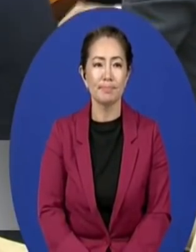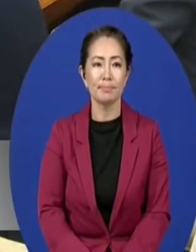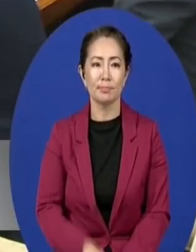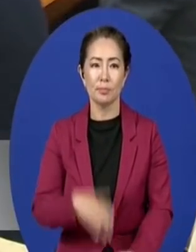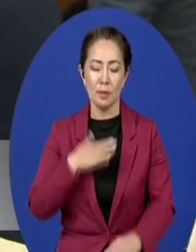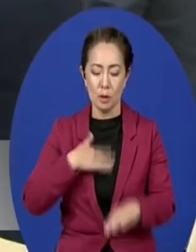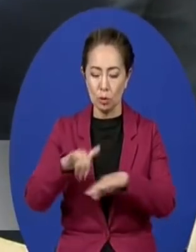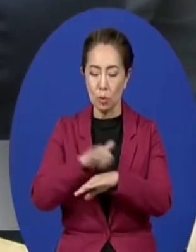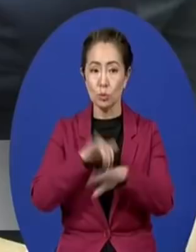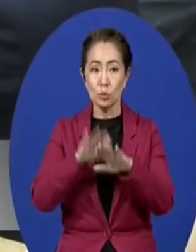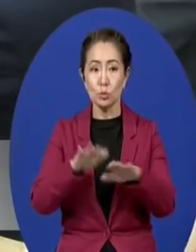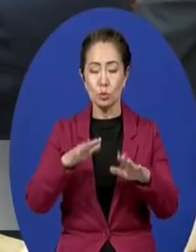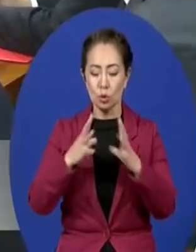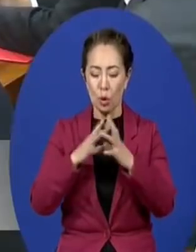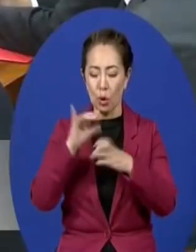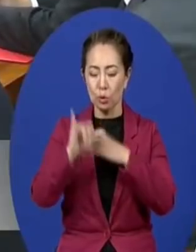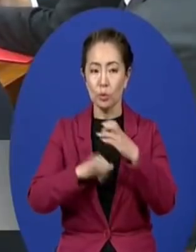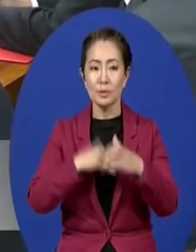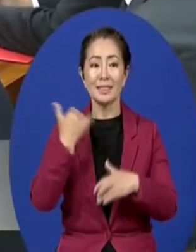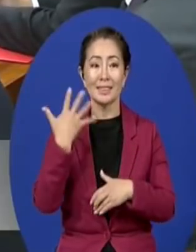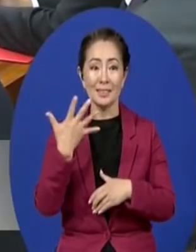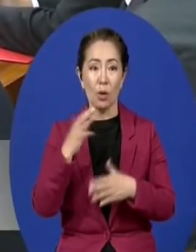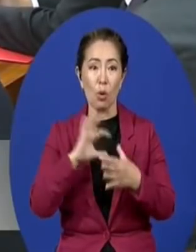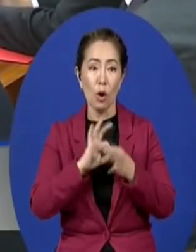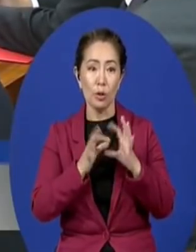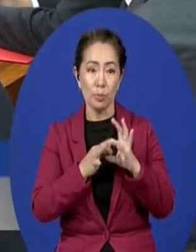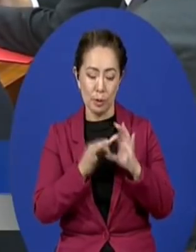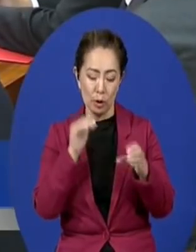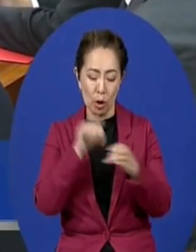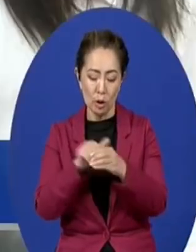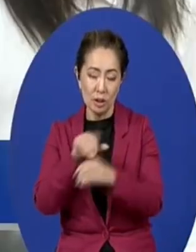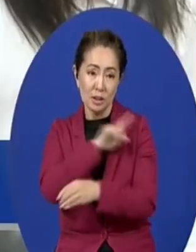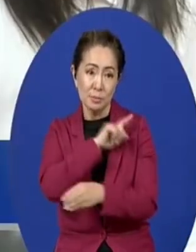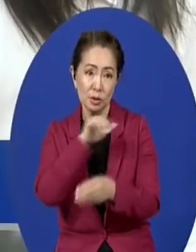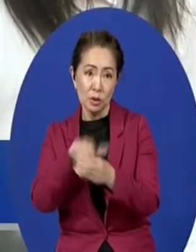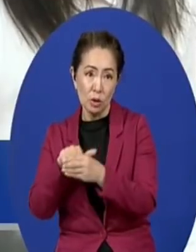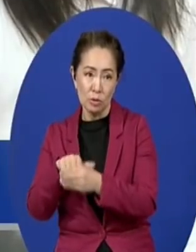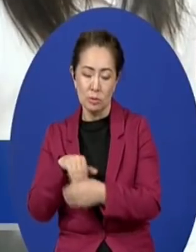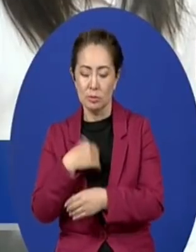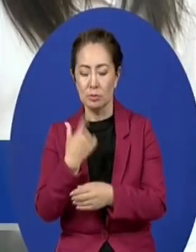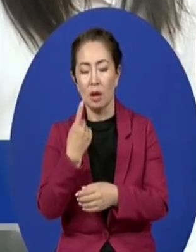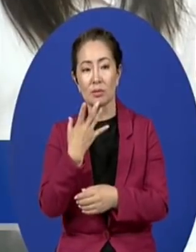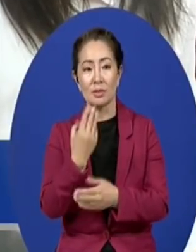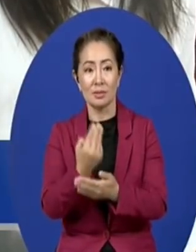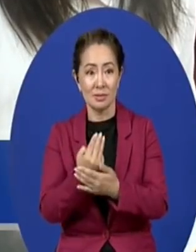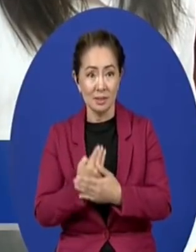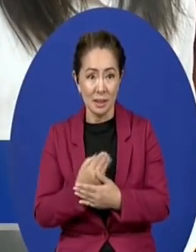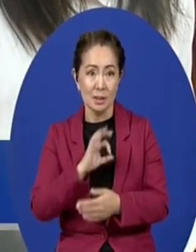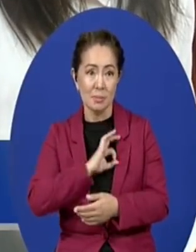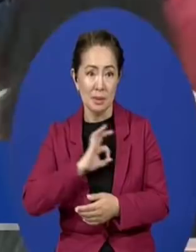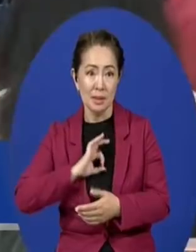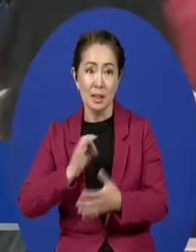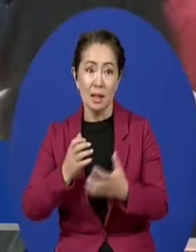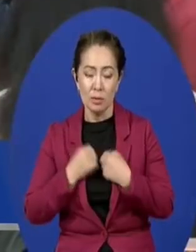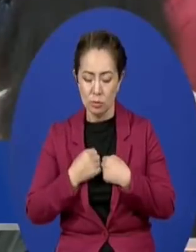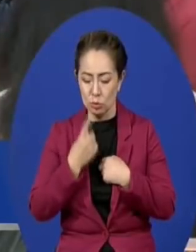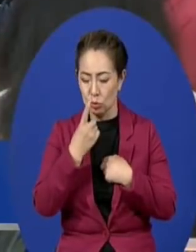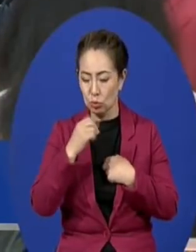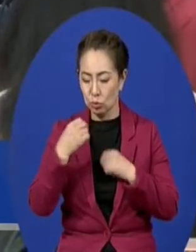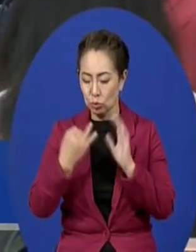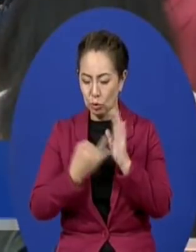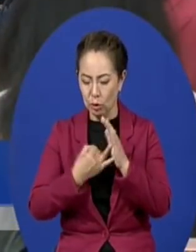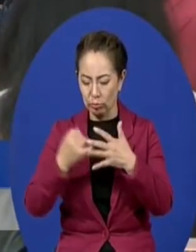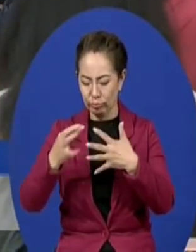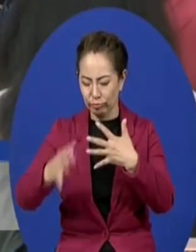Манай улсын сурагчид олон улсын 5 олимпиадаас нийтдээ 15 медаль, 3 шагналт байрыг хүртжээ. Зөвхөн математикийн олимпиадаас дэлхийн 107 орны